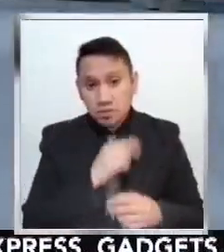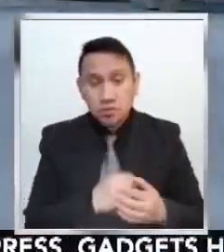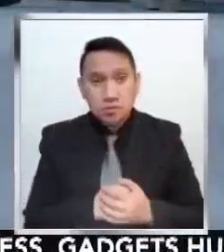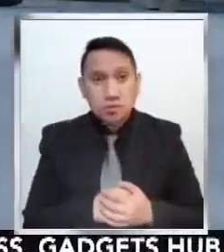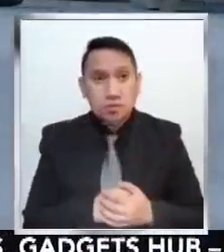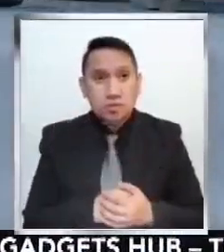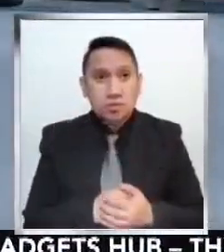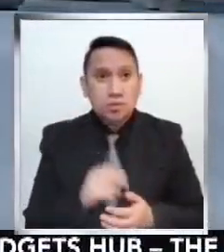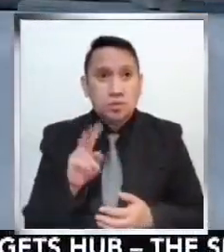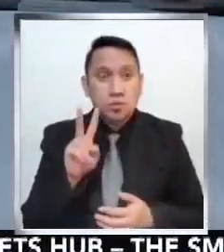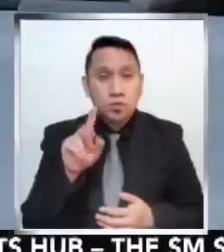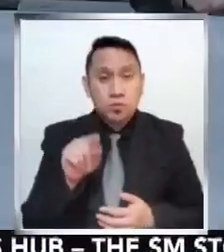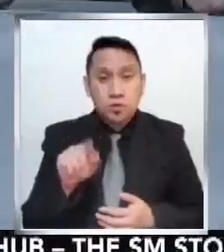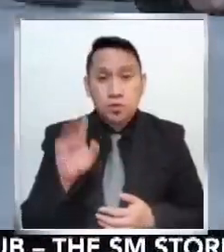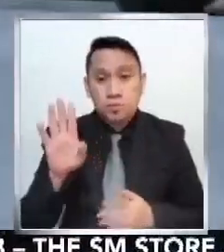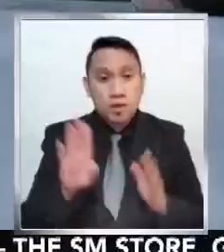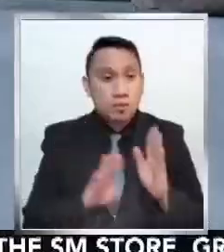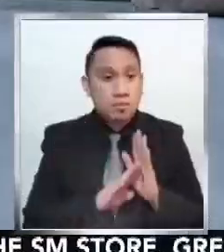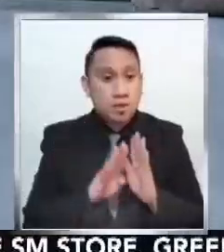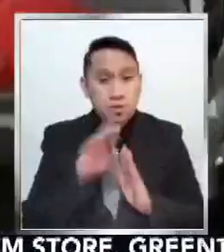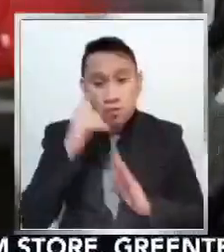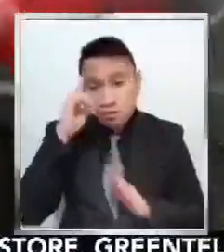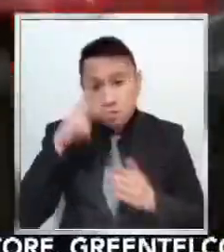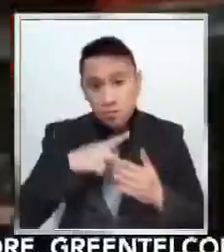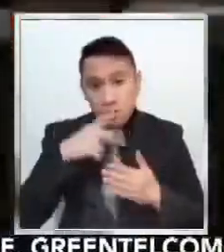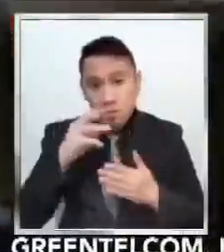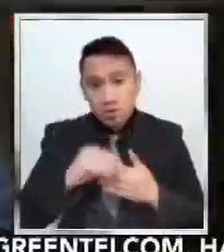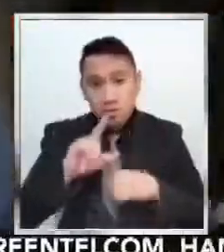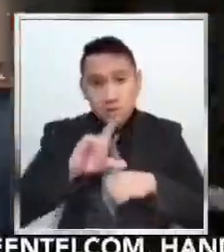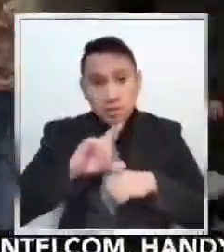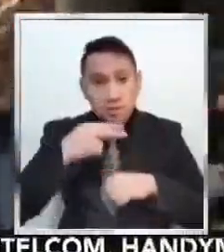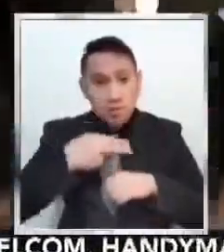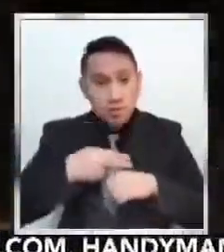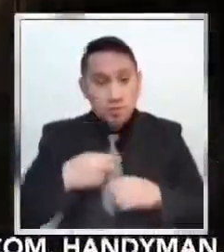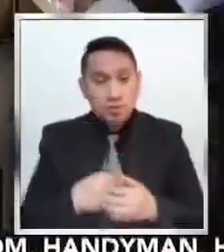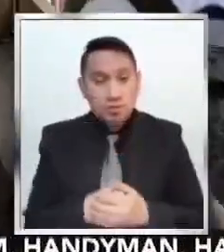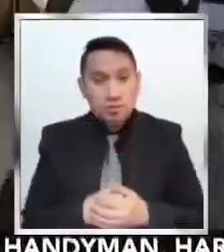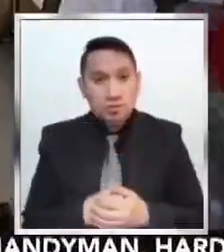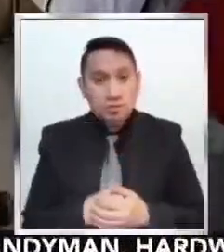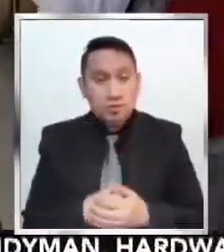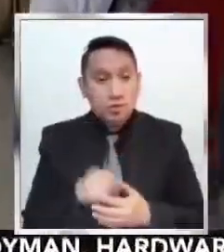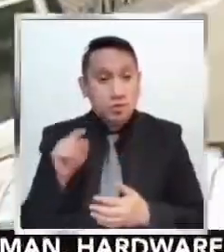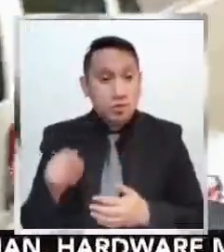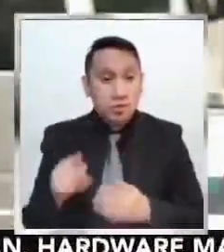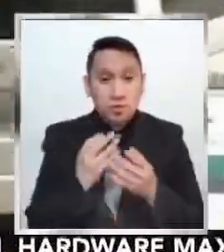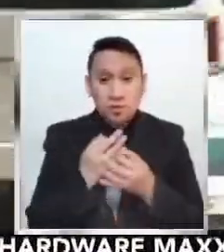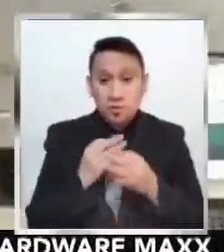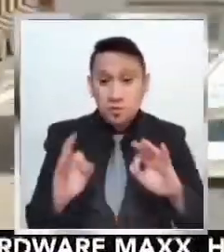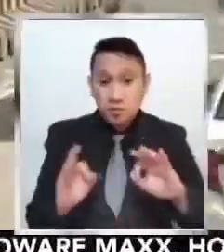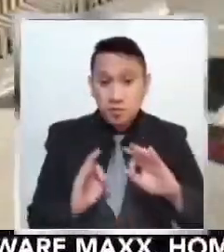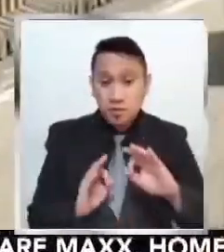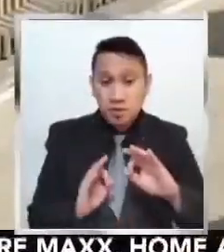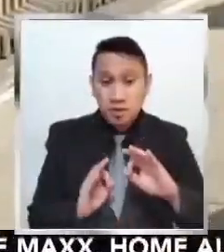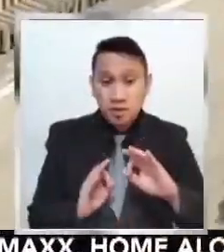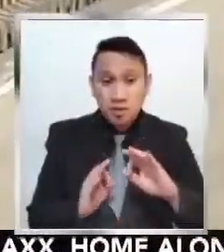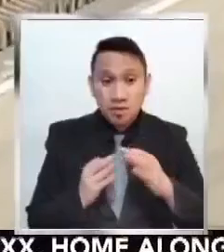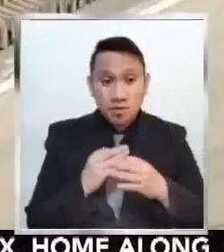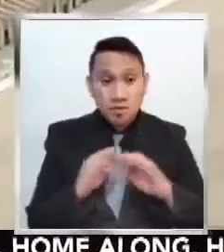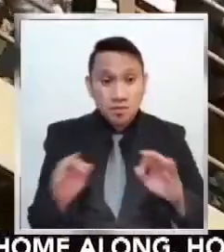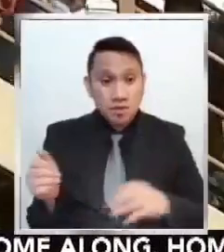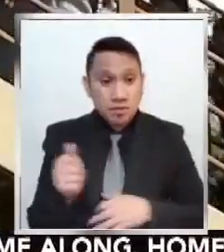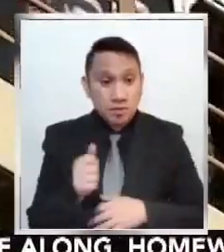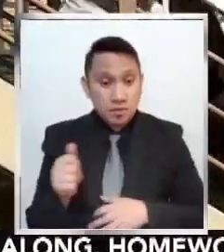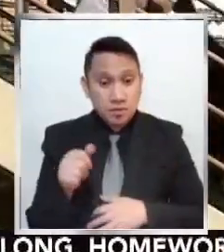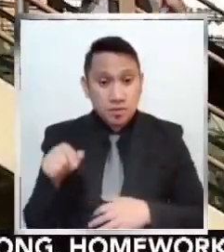2.5 bilyong piso naman para sa mga programang pangkabuhayan. Sa mga suki ng libreng sakay sa EDSA bus carousel na hanggang December 31 na lang ang